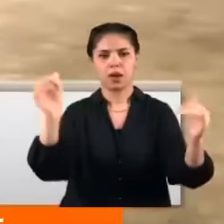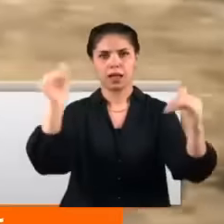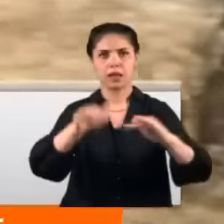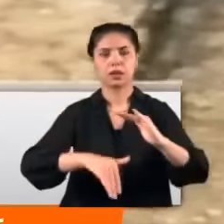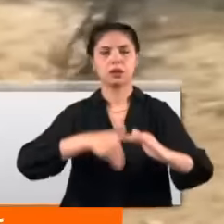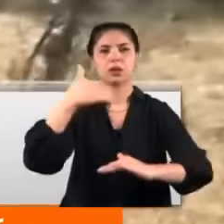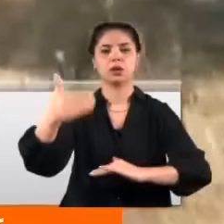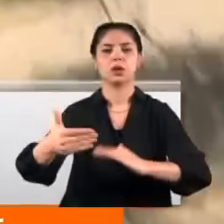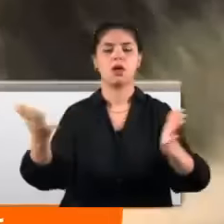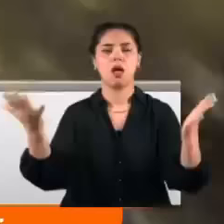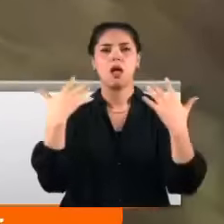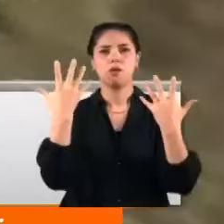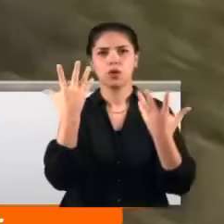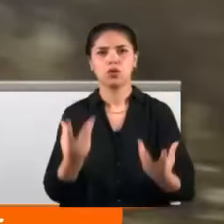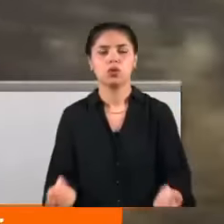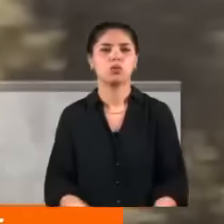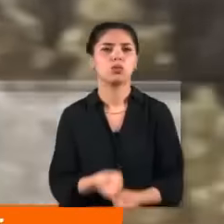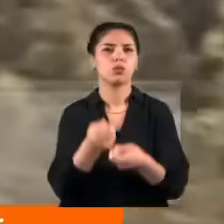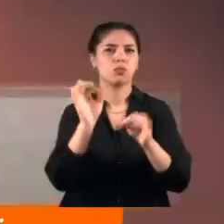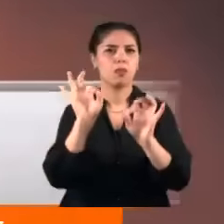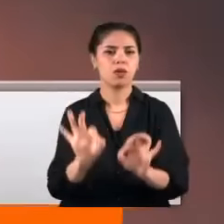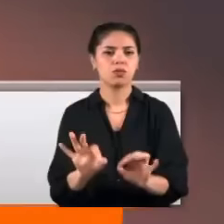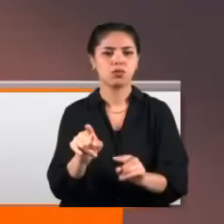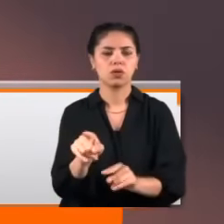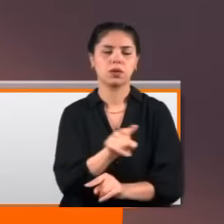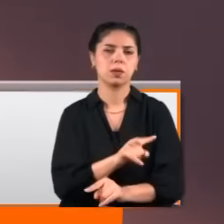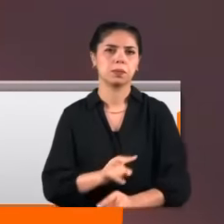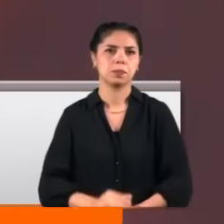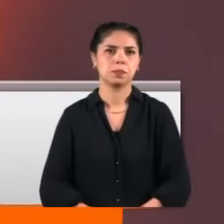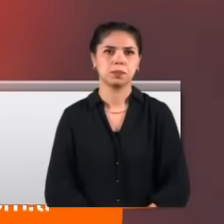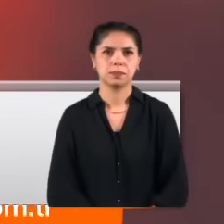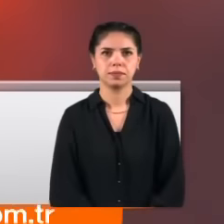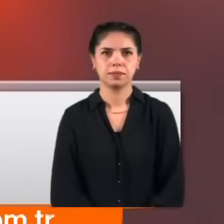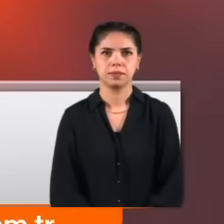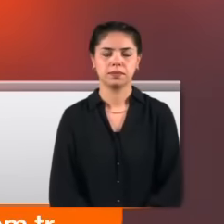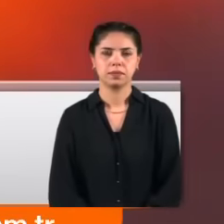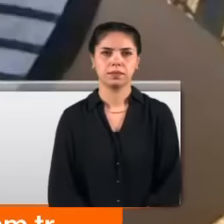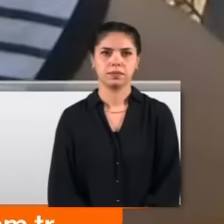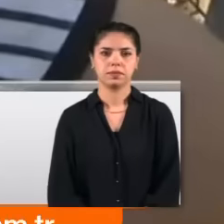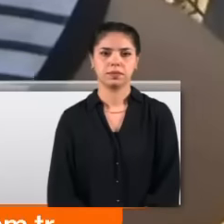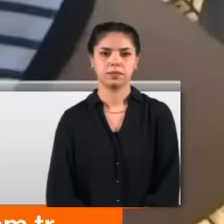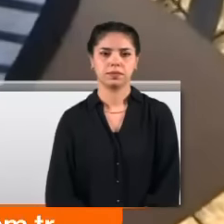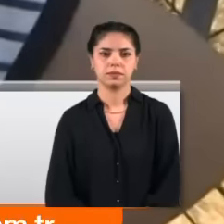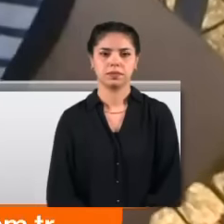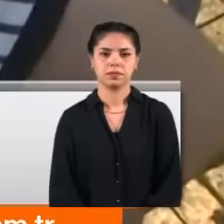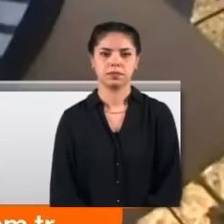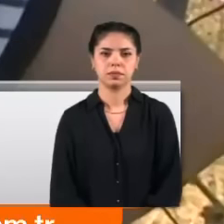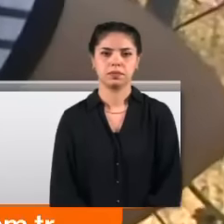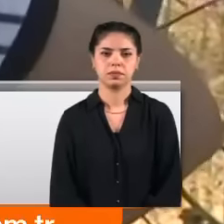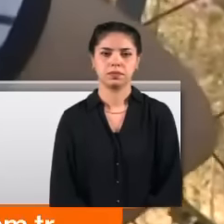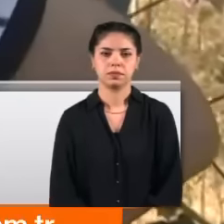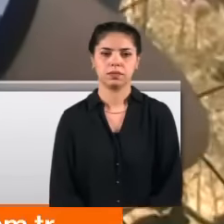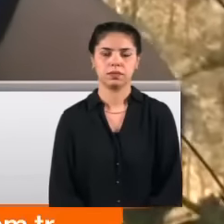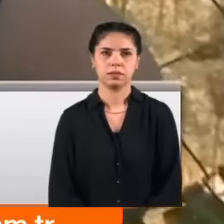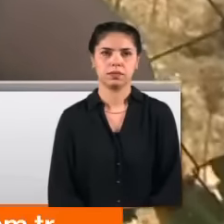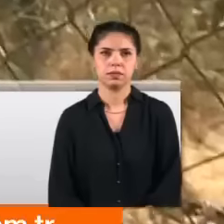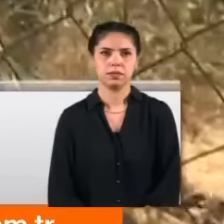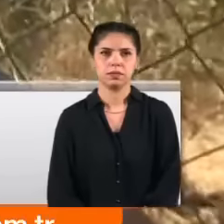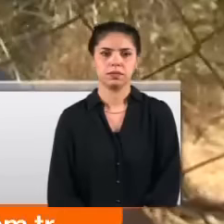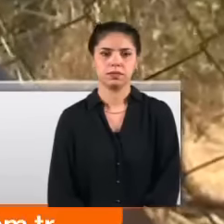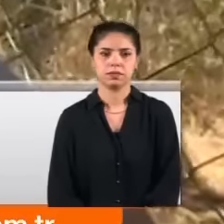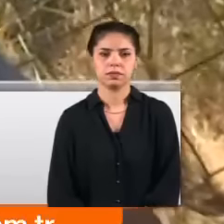havadan söndürme çalışmalarına başladılar. Kaç! Kaç! Kaç! Buradan sünüyor, orası başlıyor. Oradan sünüyor, orası